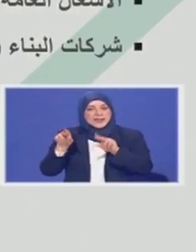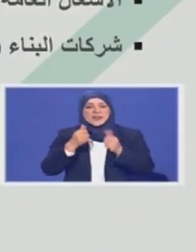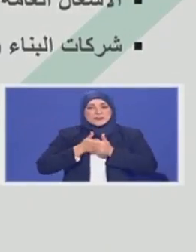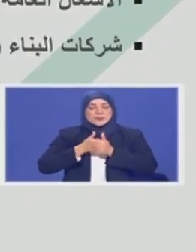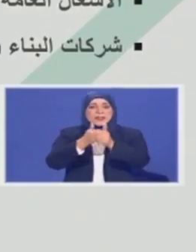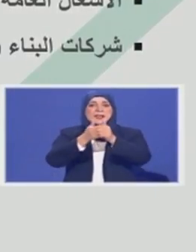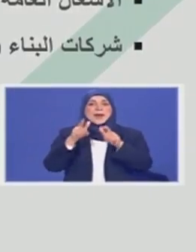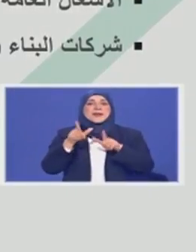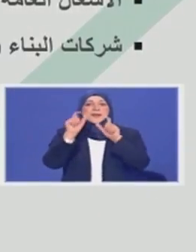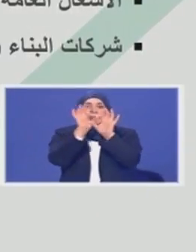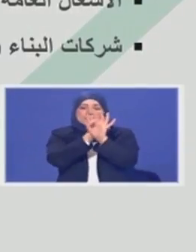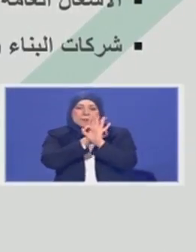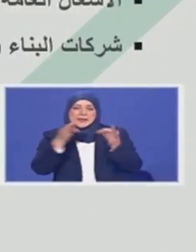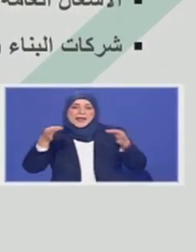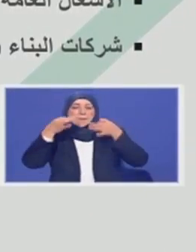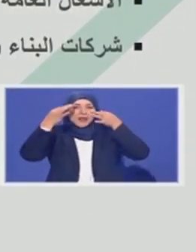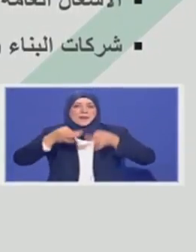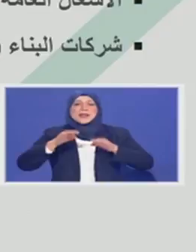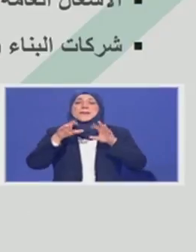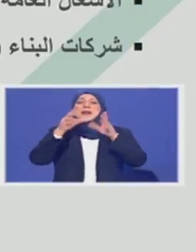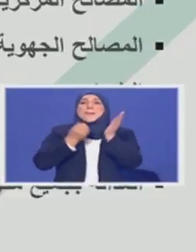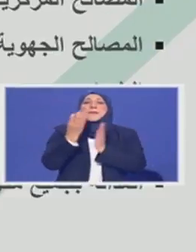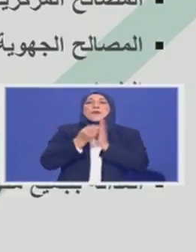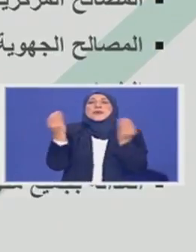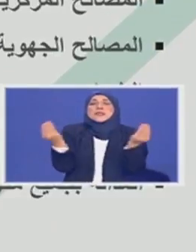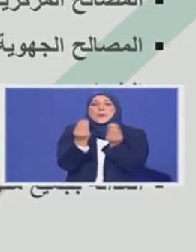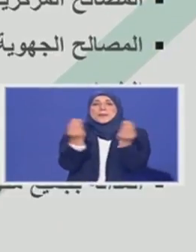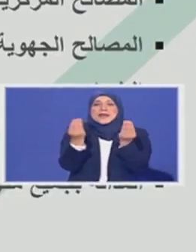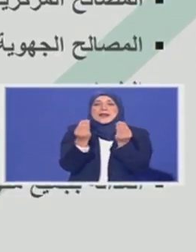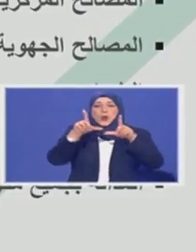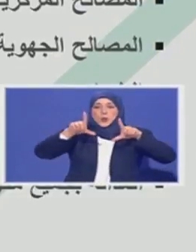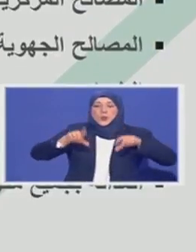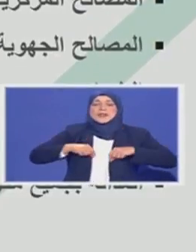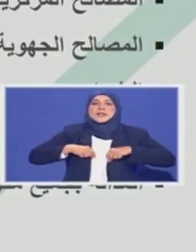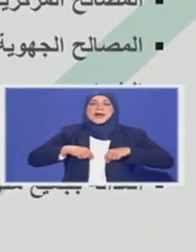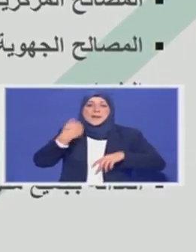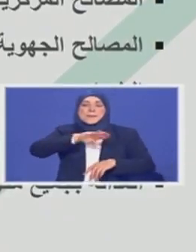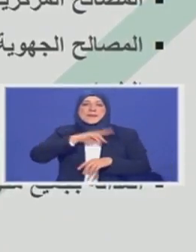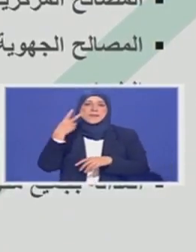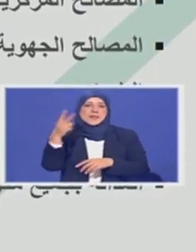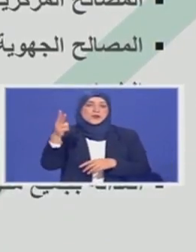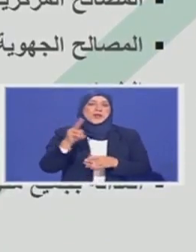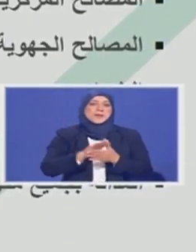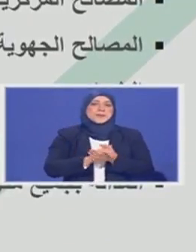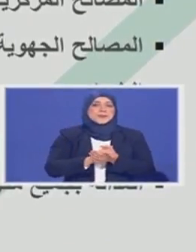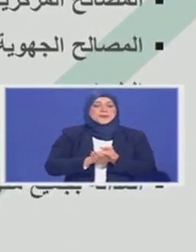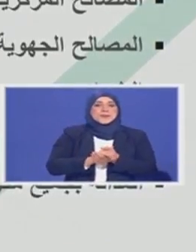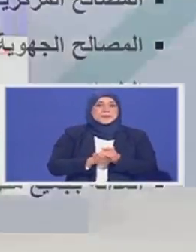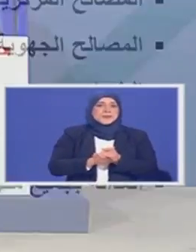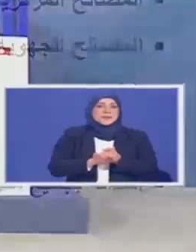جي التدقيق بالنسبة والمناشير من طرف الوزارات الإشراف بالنسبة